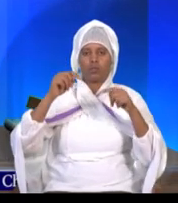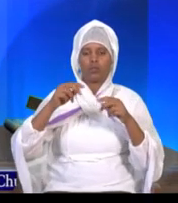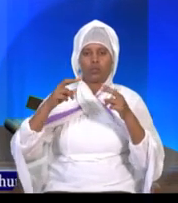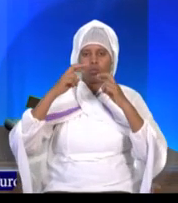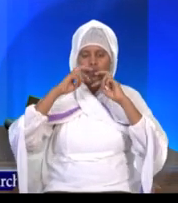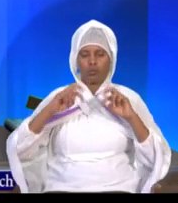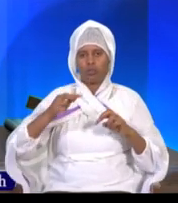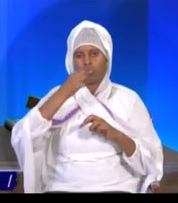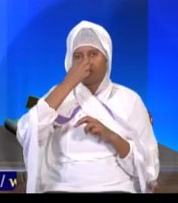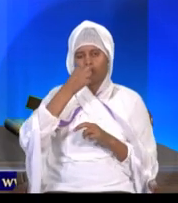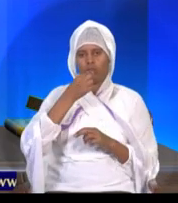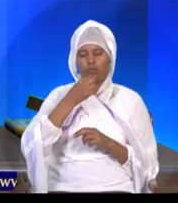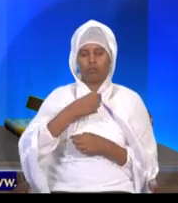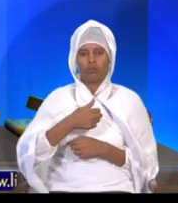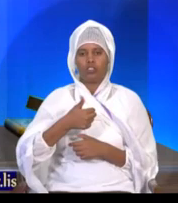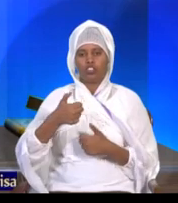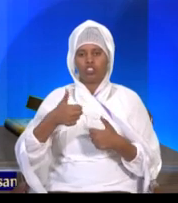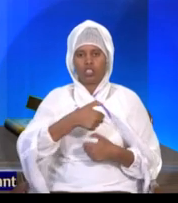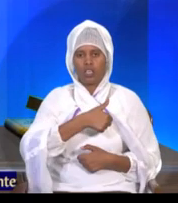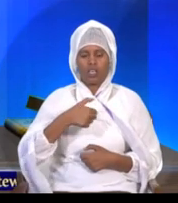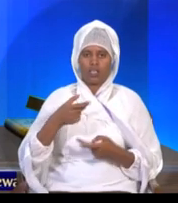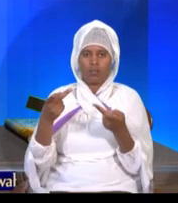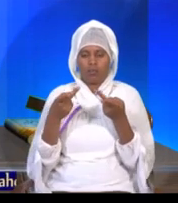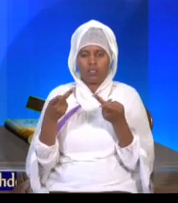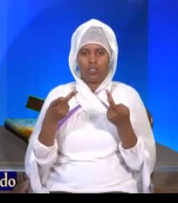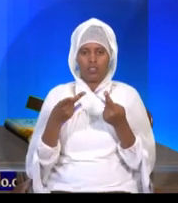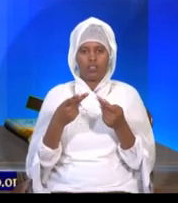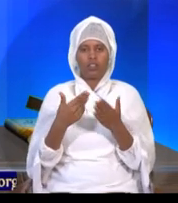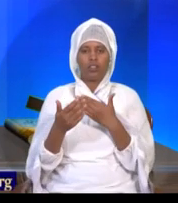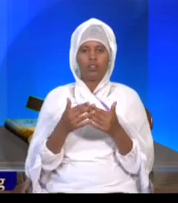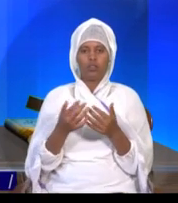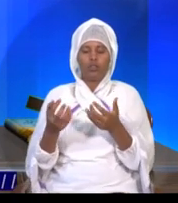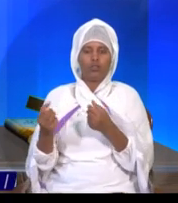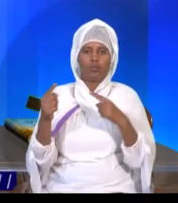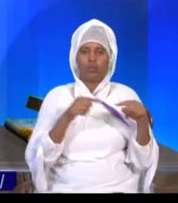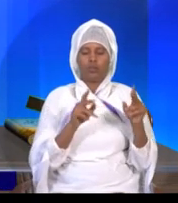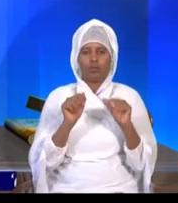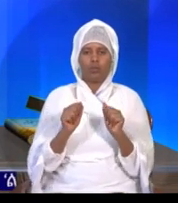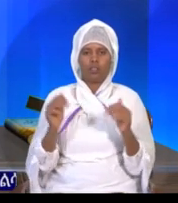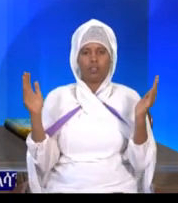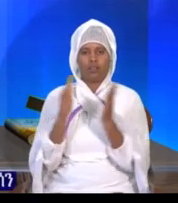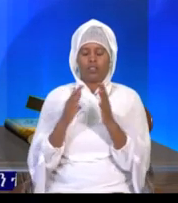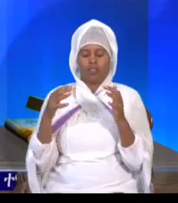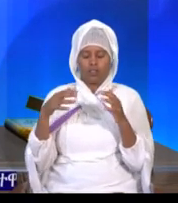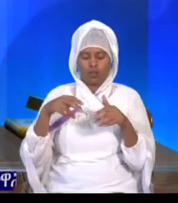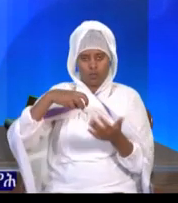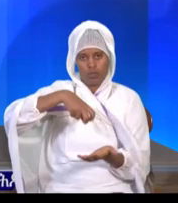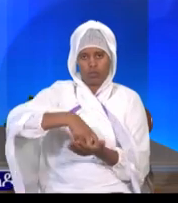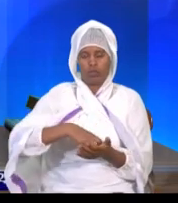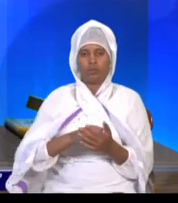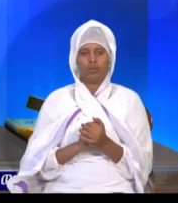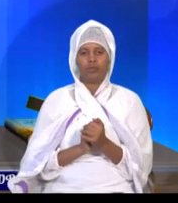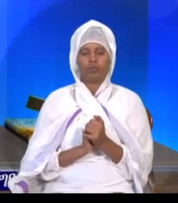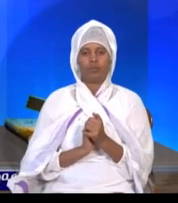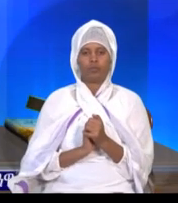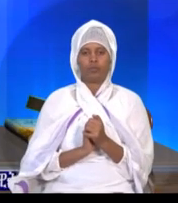መፂ ጥዑም ጨና ደስ ዘብል ባህታ ዝፈጥር ሒዙ መፀ ሞ ኣብ ቅድሚኡ ተደፊኡ ወደቐ